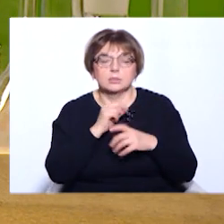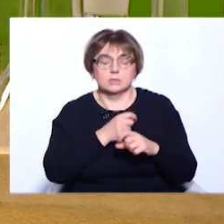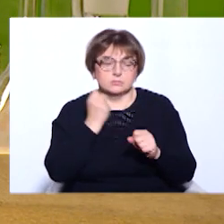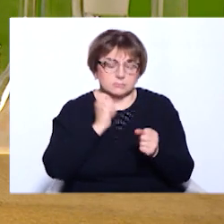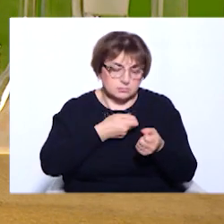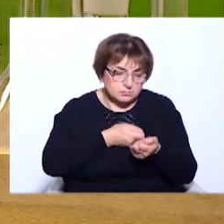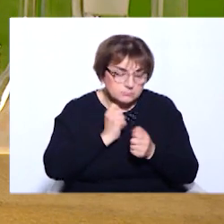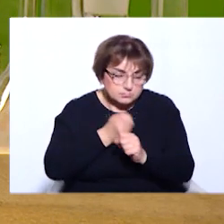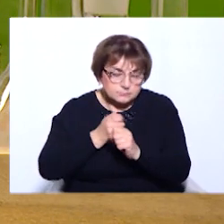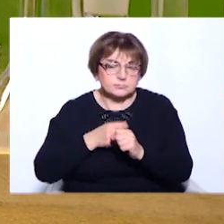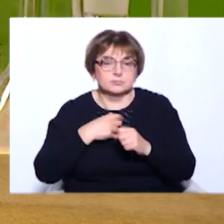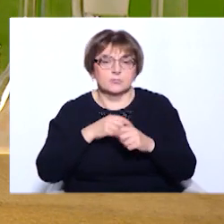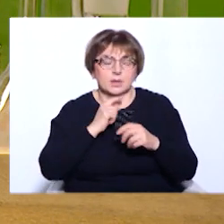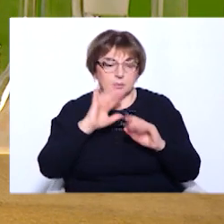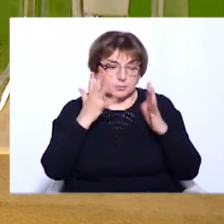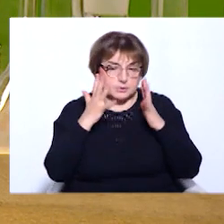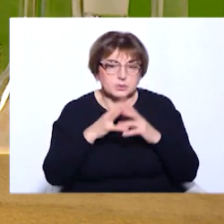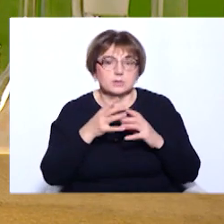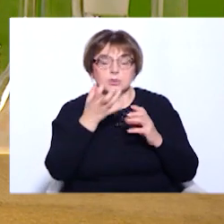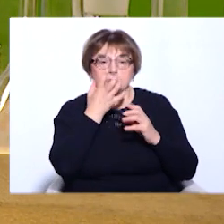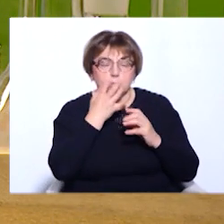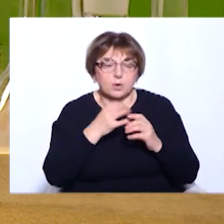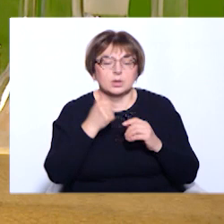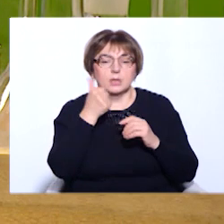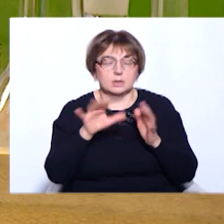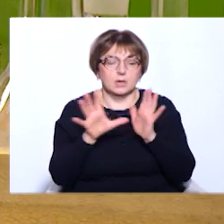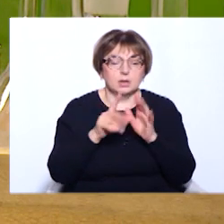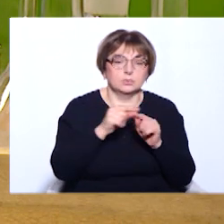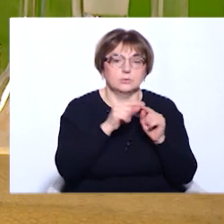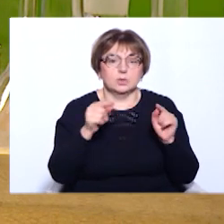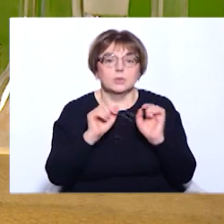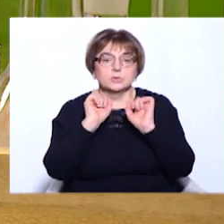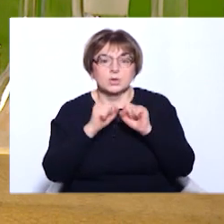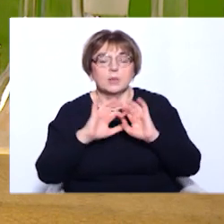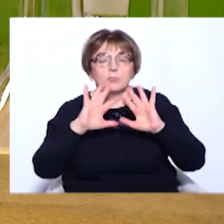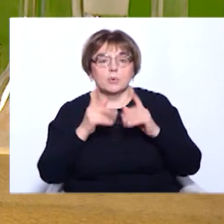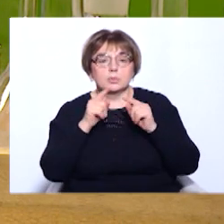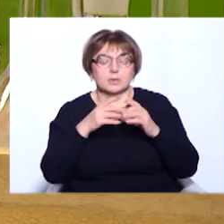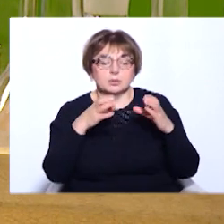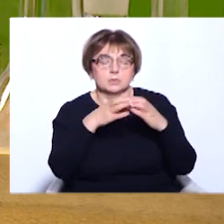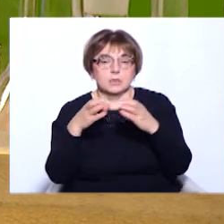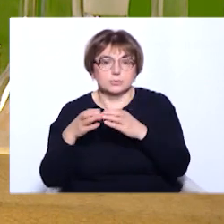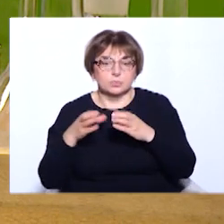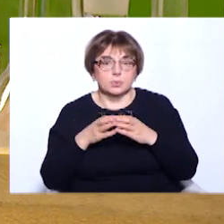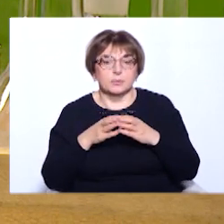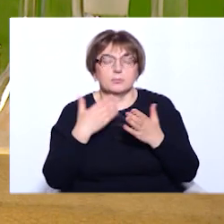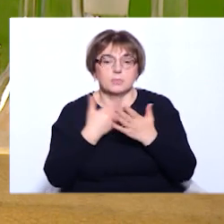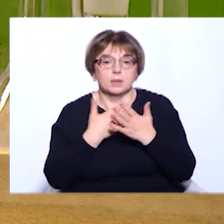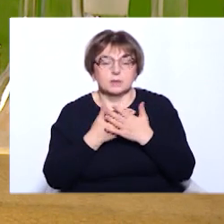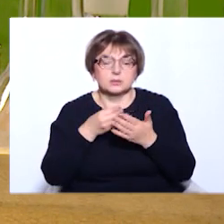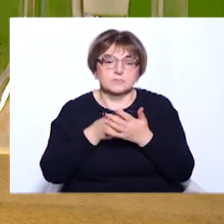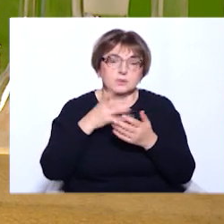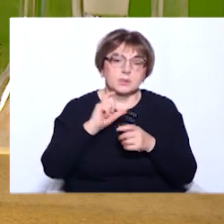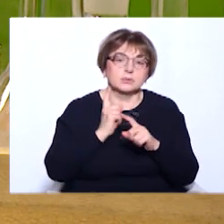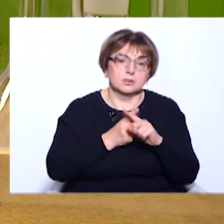ჭედადობა, ბზინვადობა, გლინვადობა, კარგი თბო და ელექტროგამტარობა. მაგრამ შეიძლება მოხდეს მათი კლასიფიკაცია. მაგალითად,